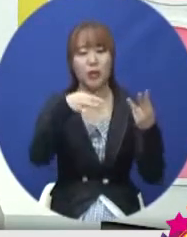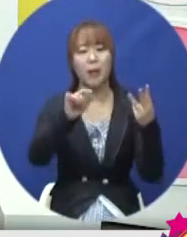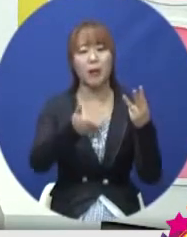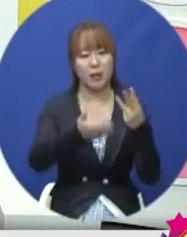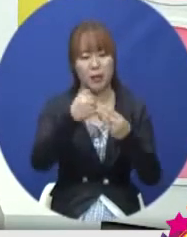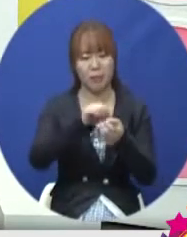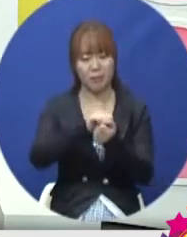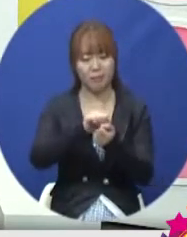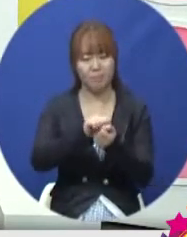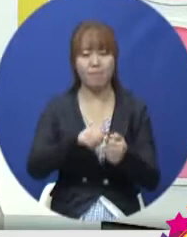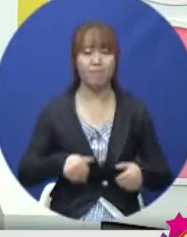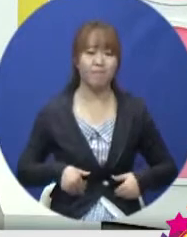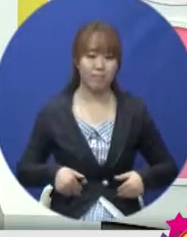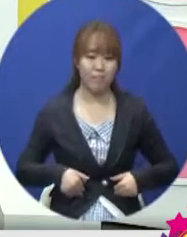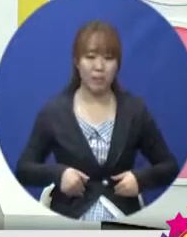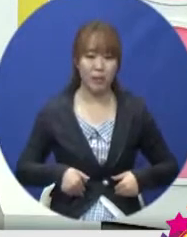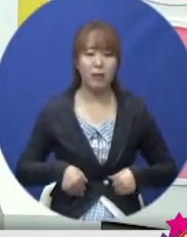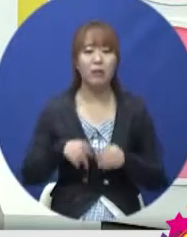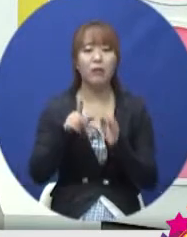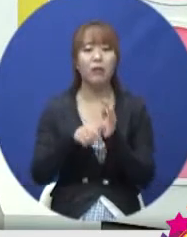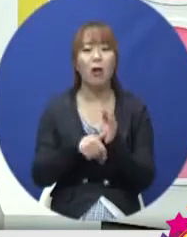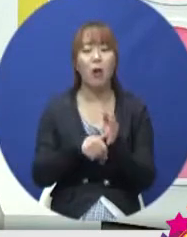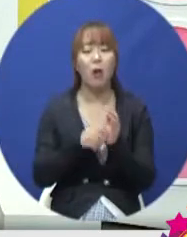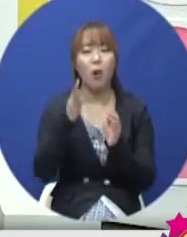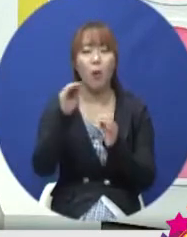합니다. 이때 얼마나